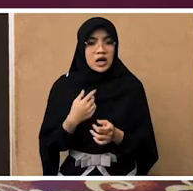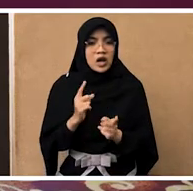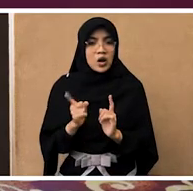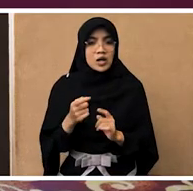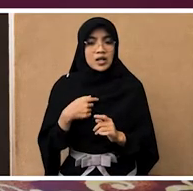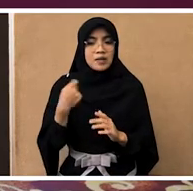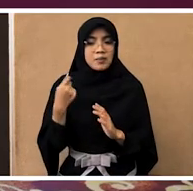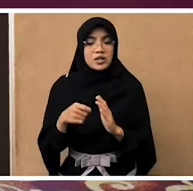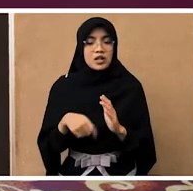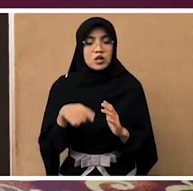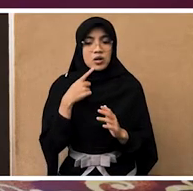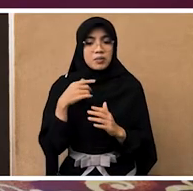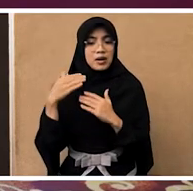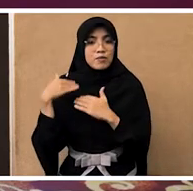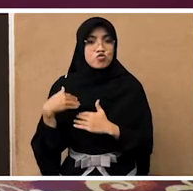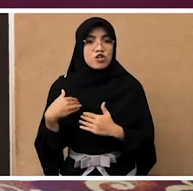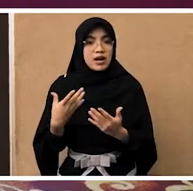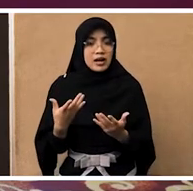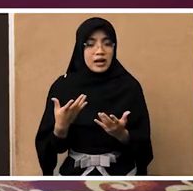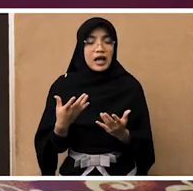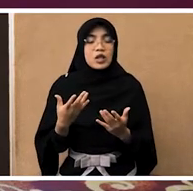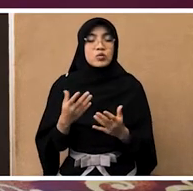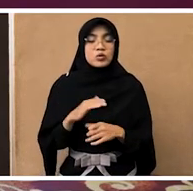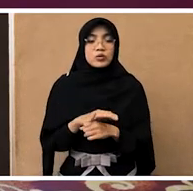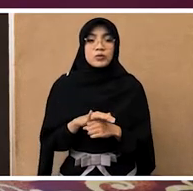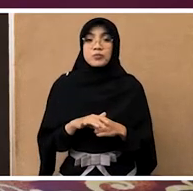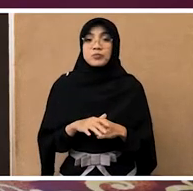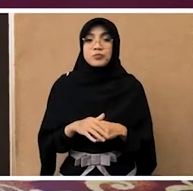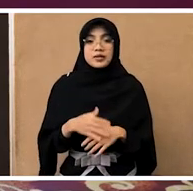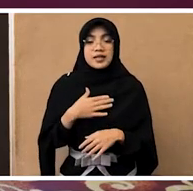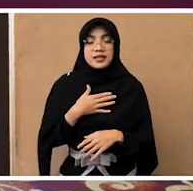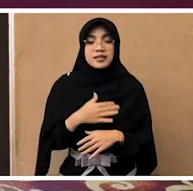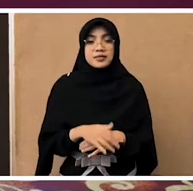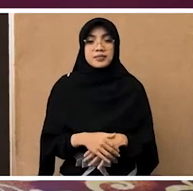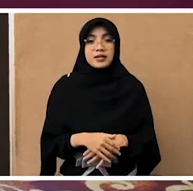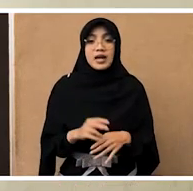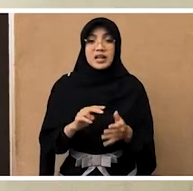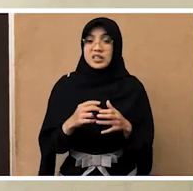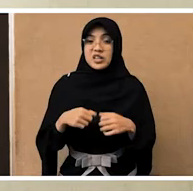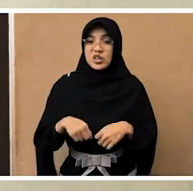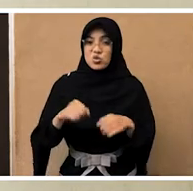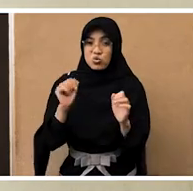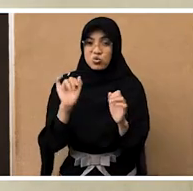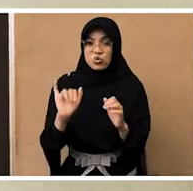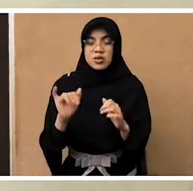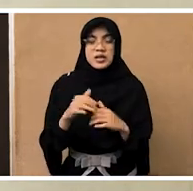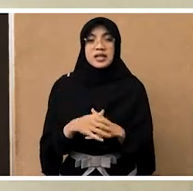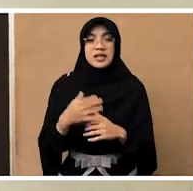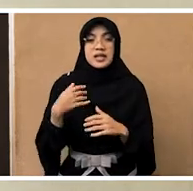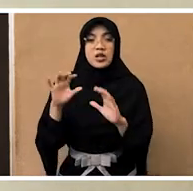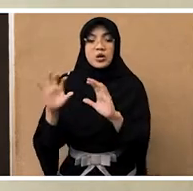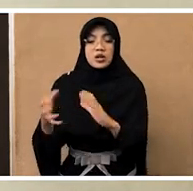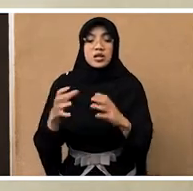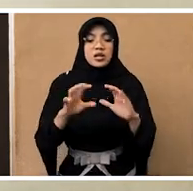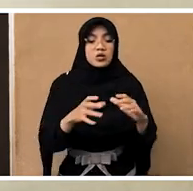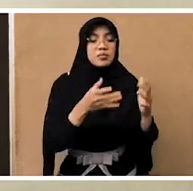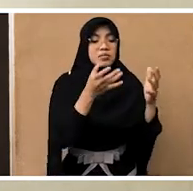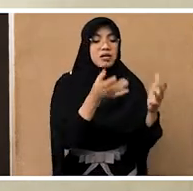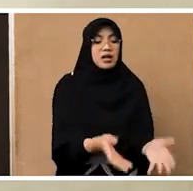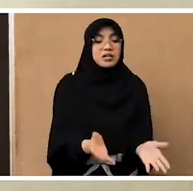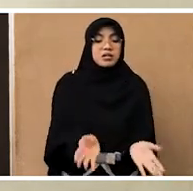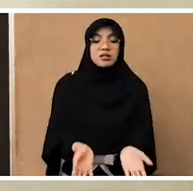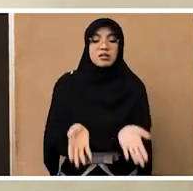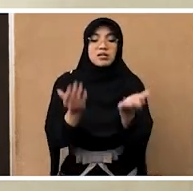ada pasal tentang Pengampuan misalnya begitu Itu pak mungkin dari saya artinya tidak sepakat juga ya dengan kategorisasi berat